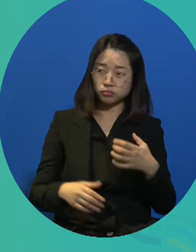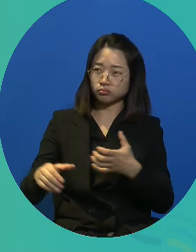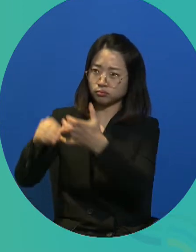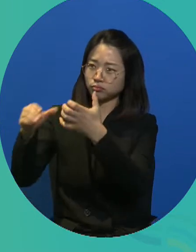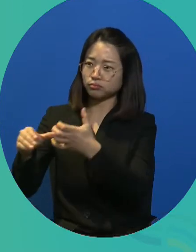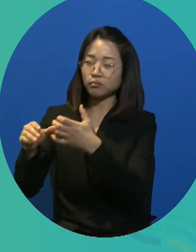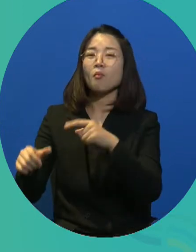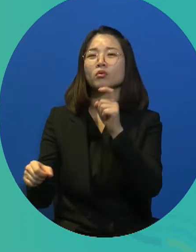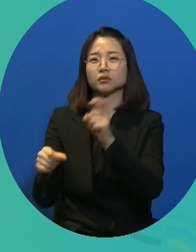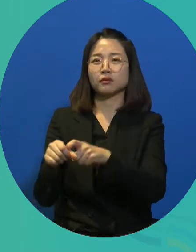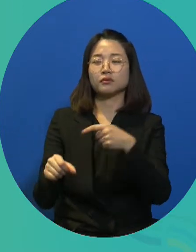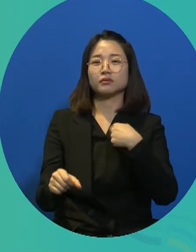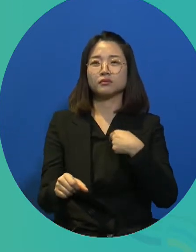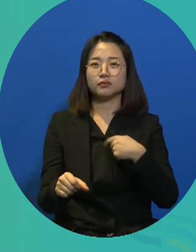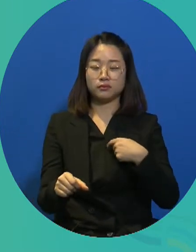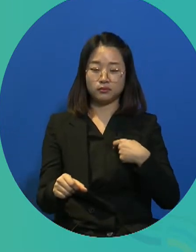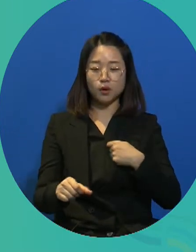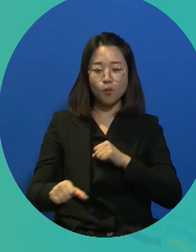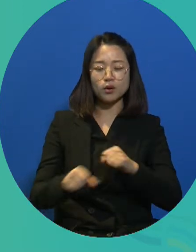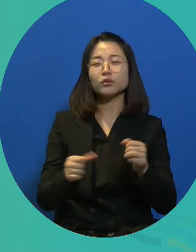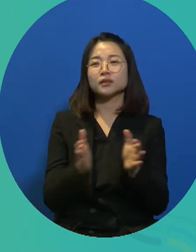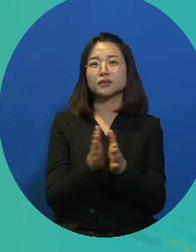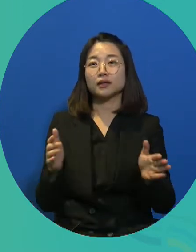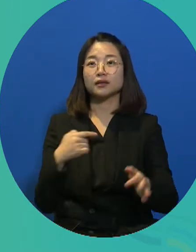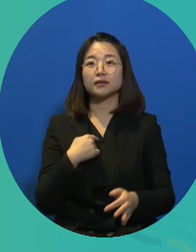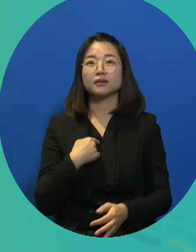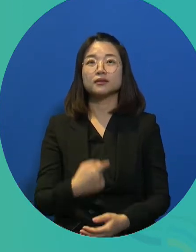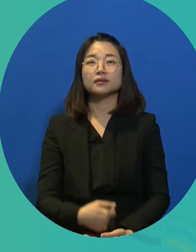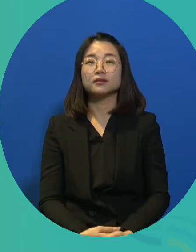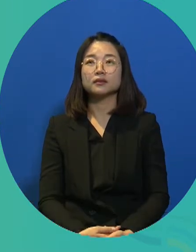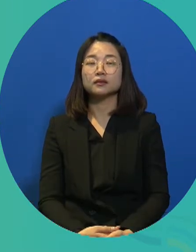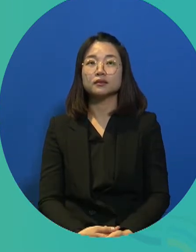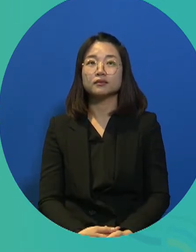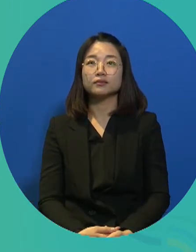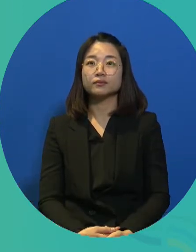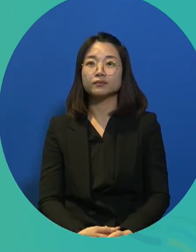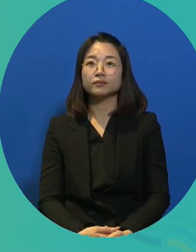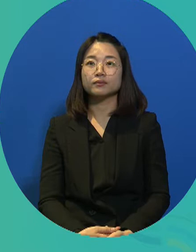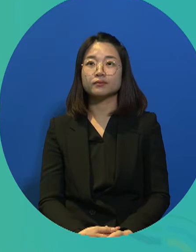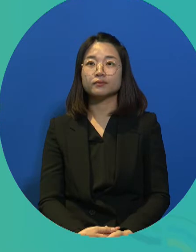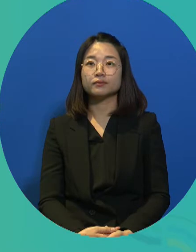해야 되겠다라는 그런 문제의식에서부터 출발을 했습니다.